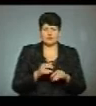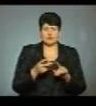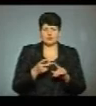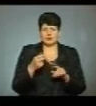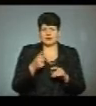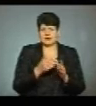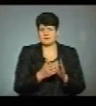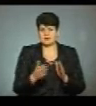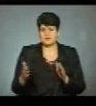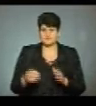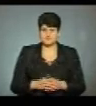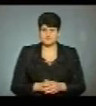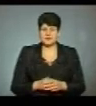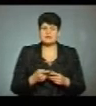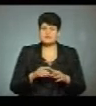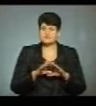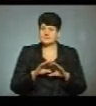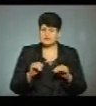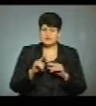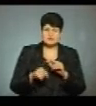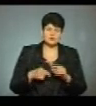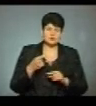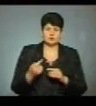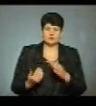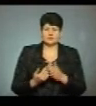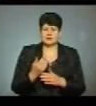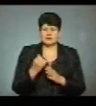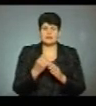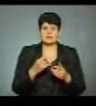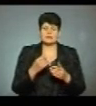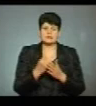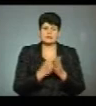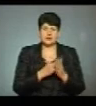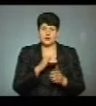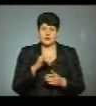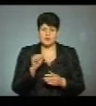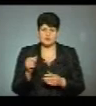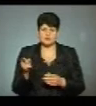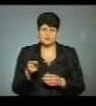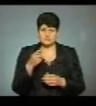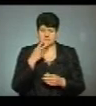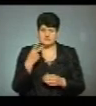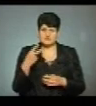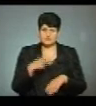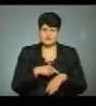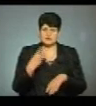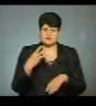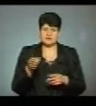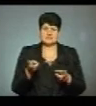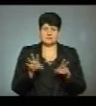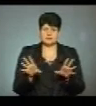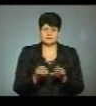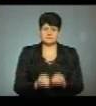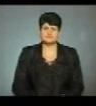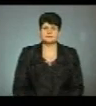рік поспіль. І на цьому у мене все. Наступний випуск новин на телеканалі ЮА Тернопіль. Дивіться о 20:30. Залишайтеся із нами.